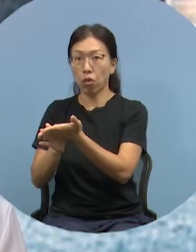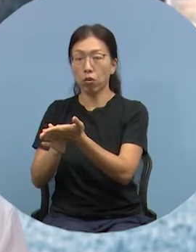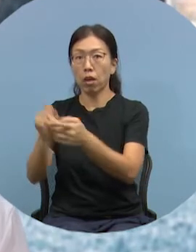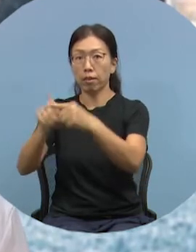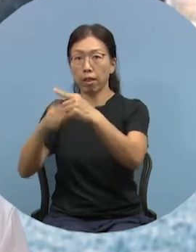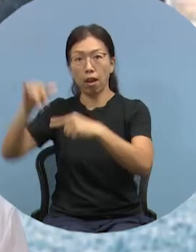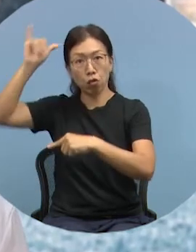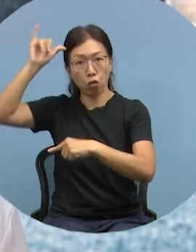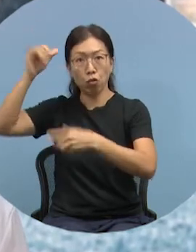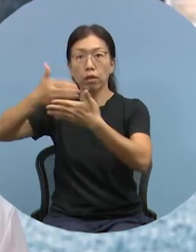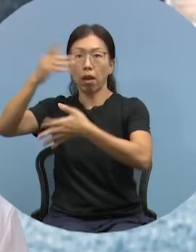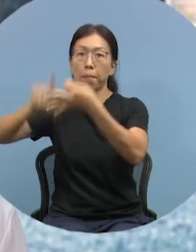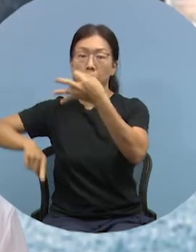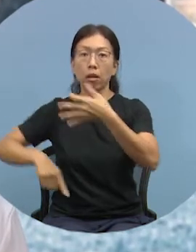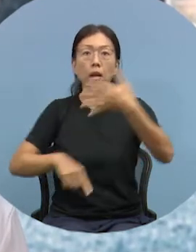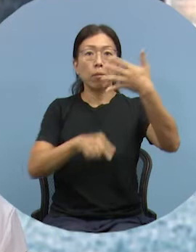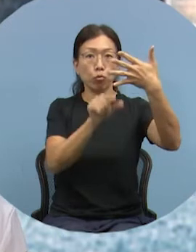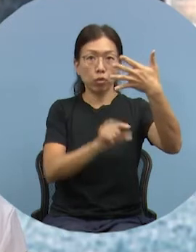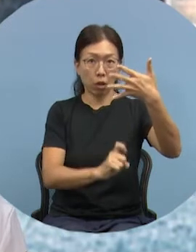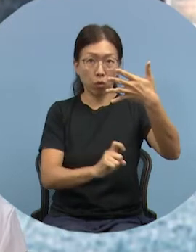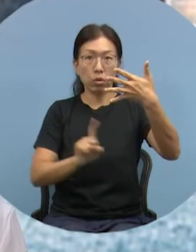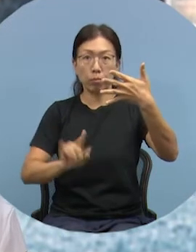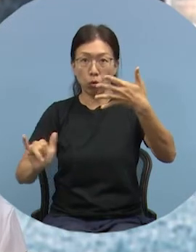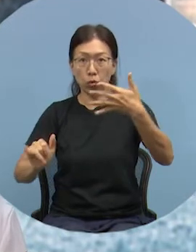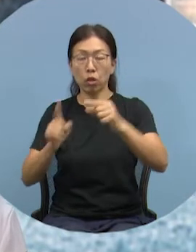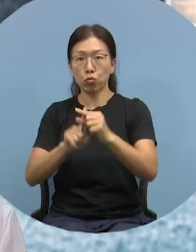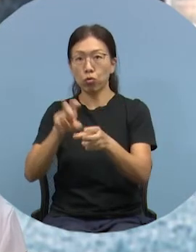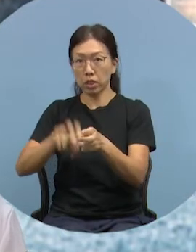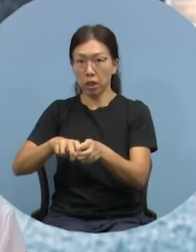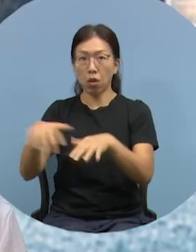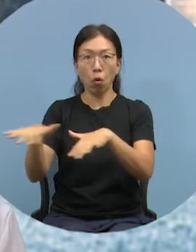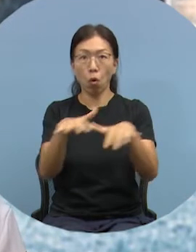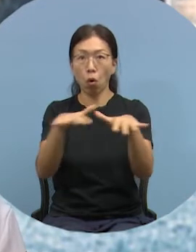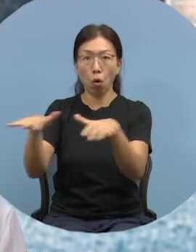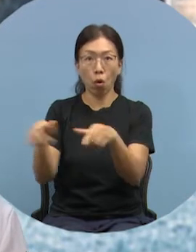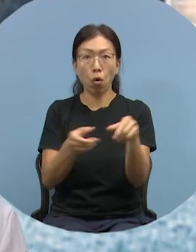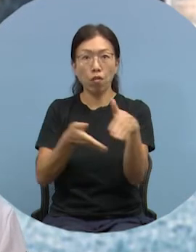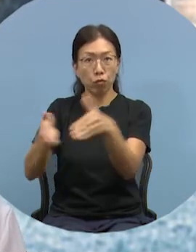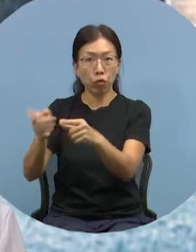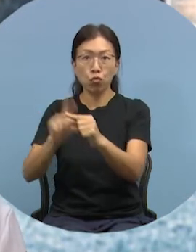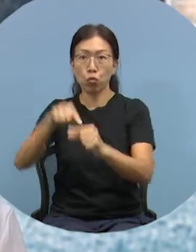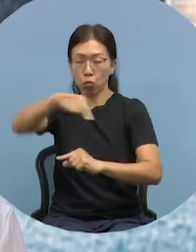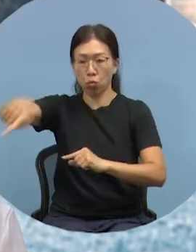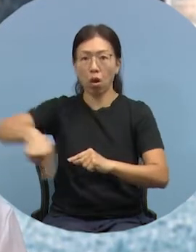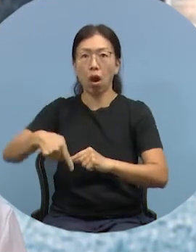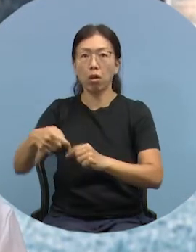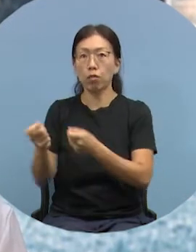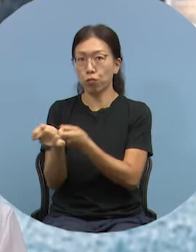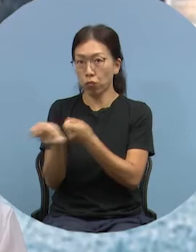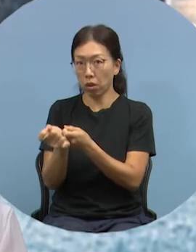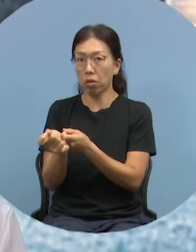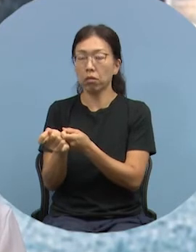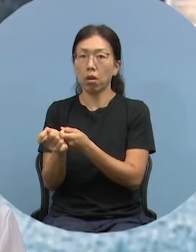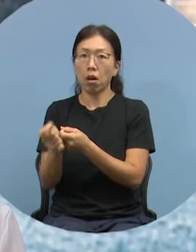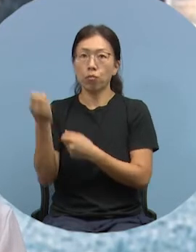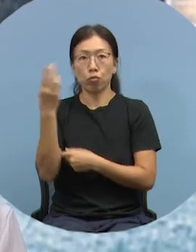嘅。5月9日同埋5月16日咧，就去過中西區海濱長廊啦，喺中環段咧，就同幾個朋友嗰度，